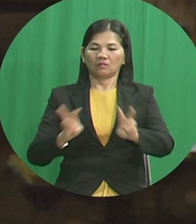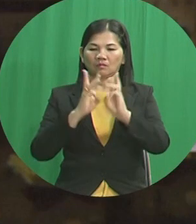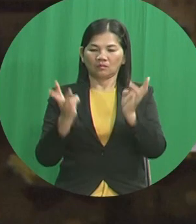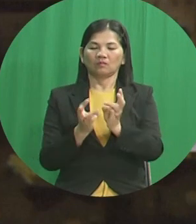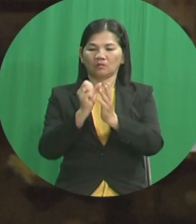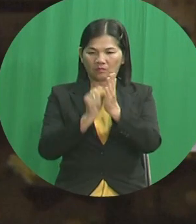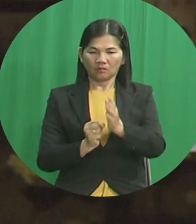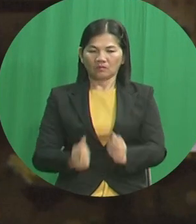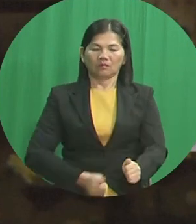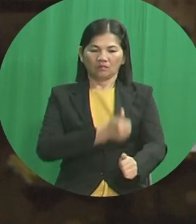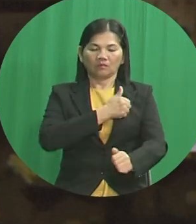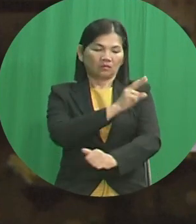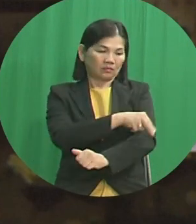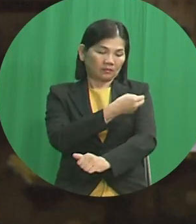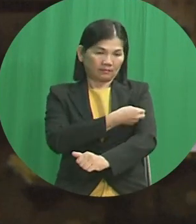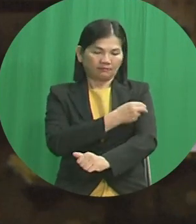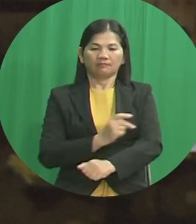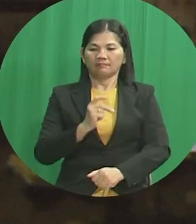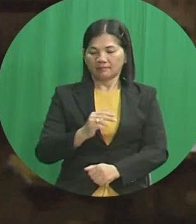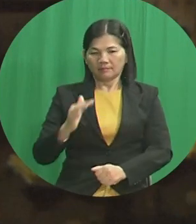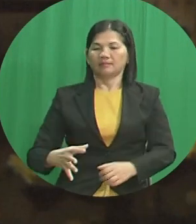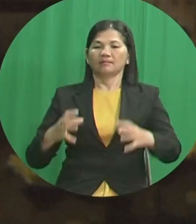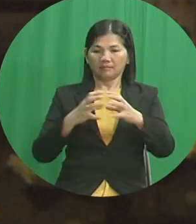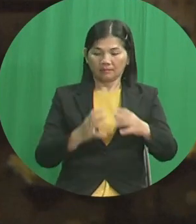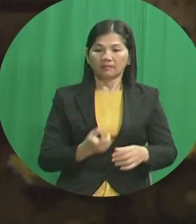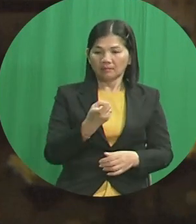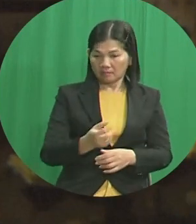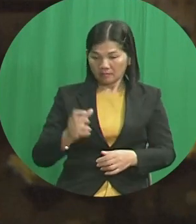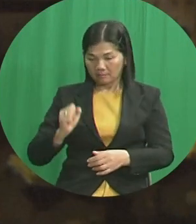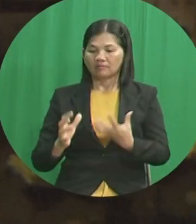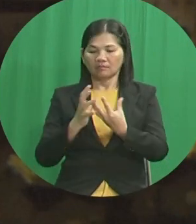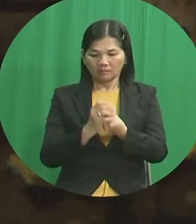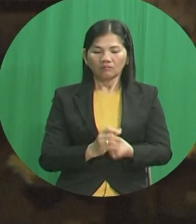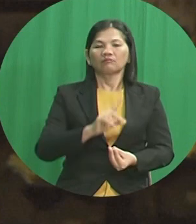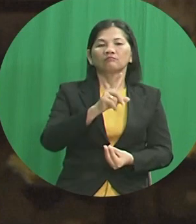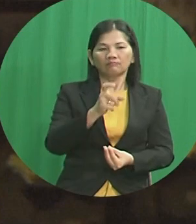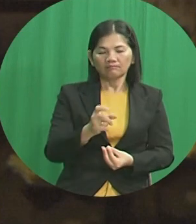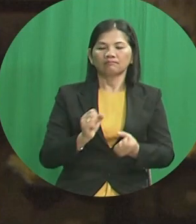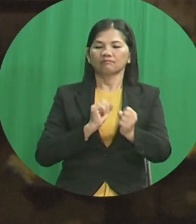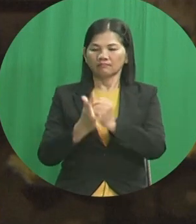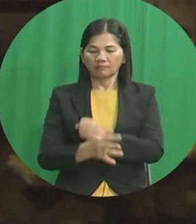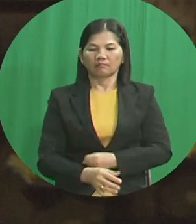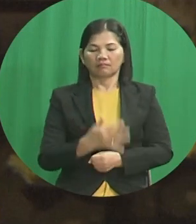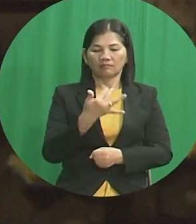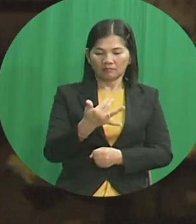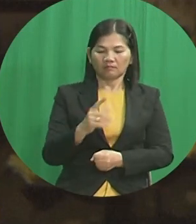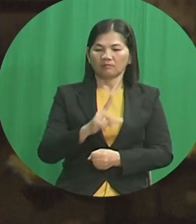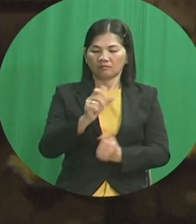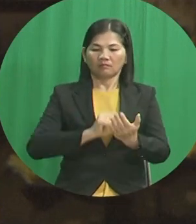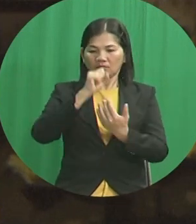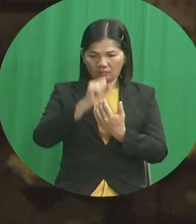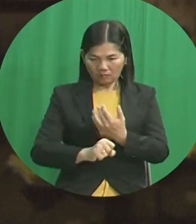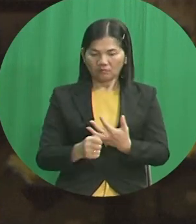ត្បូងក្រសួងសុខាភិបាលនៅកាសារបស់ក្រុមហាម៉ាស់បាននិយាយថាចំនួនអ្នកស្លាប់នៅទីនោះចាប់តាំងពីថ្ងៃទី7ខែតុលា